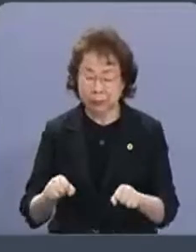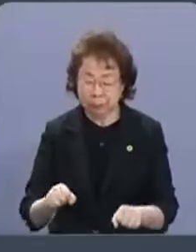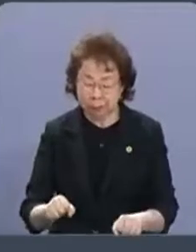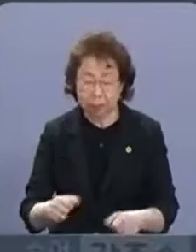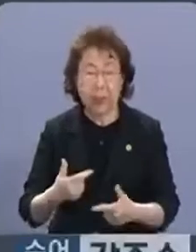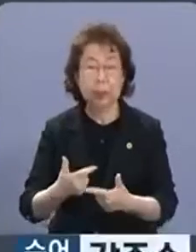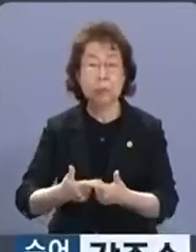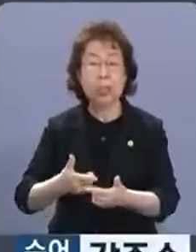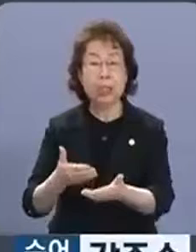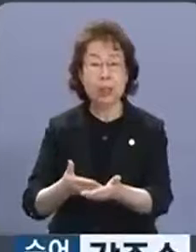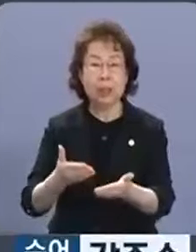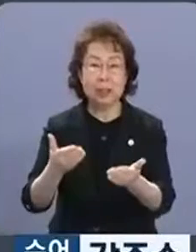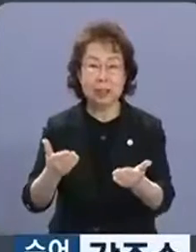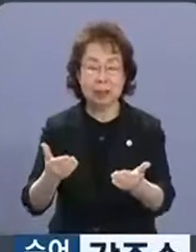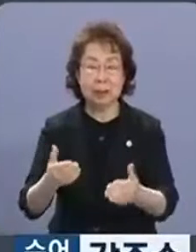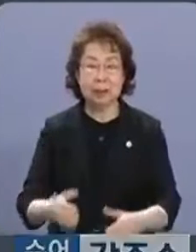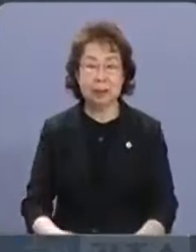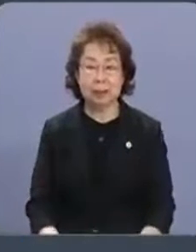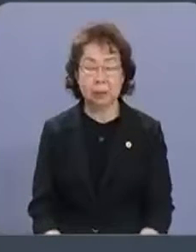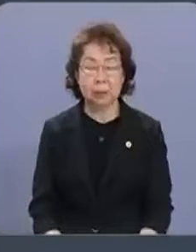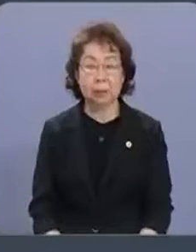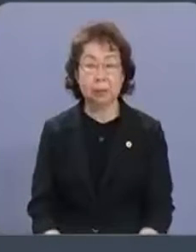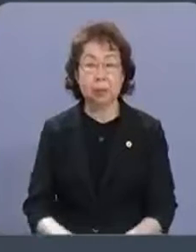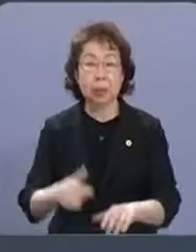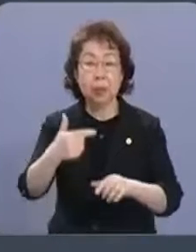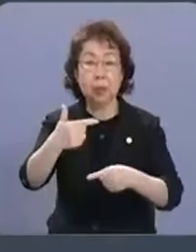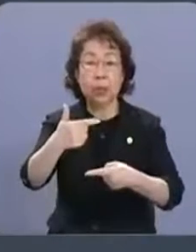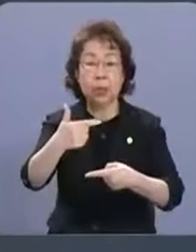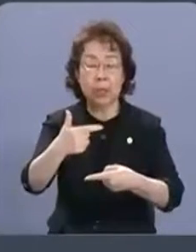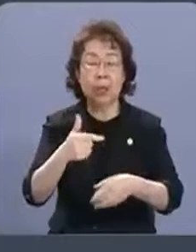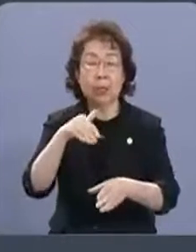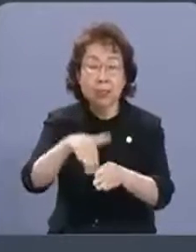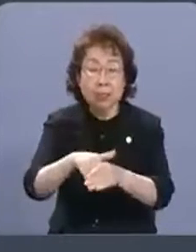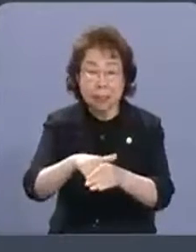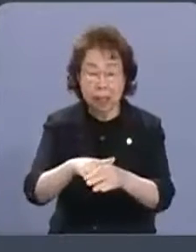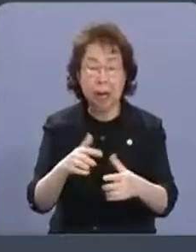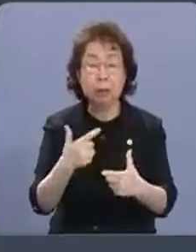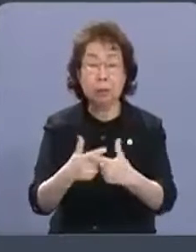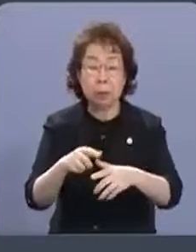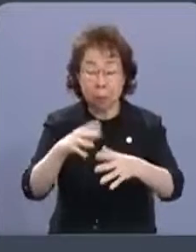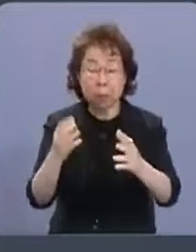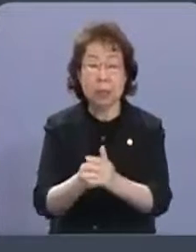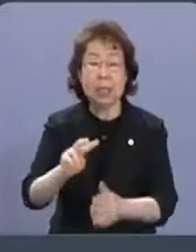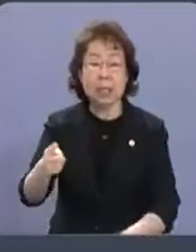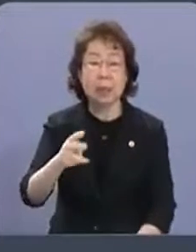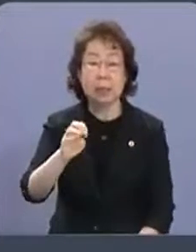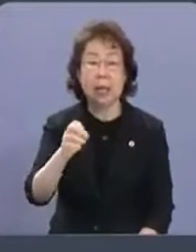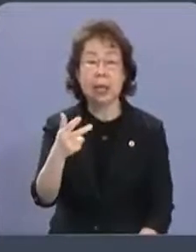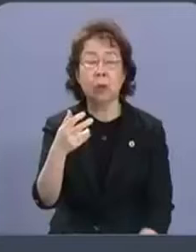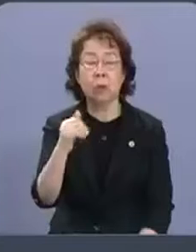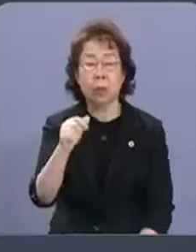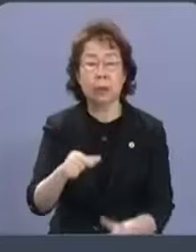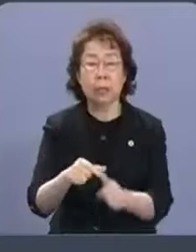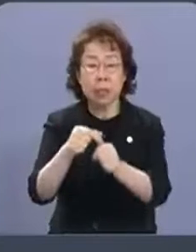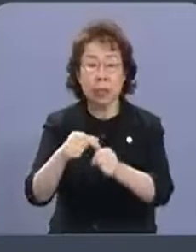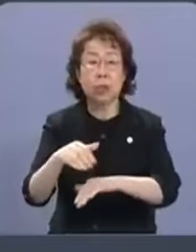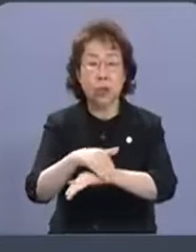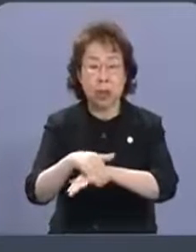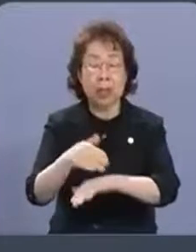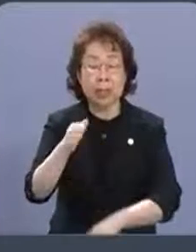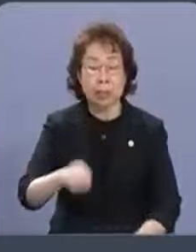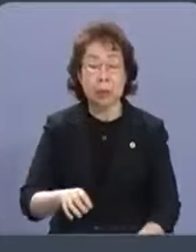안녕하십니까? 부산에서 전해드립니다. 이번 6.1 지방선거에서 부산에서는 모두 247명을